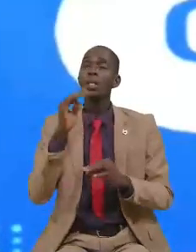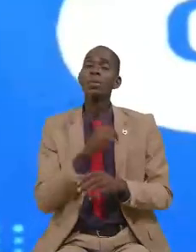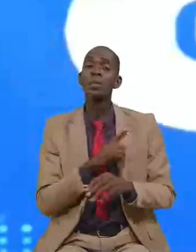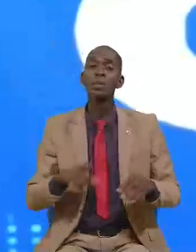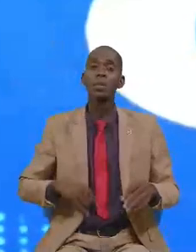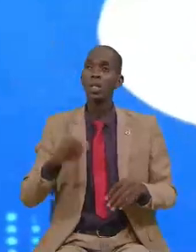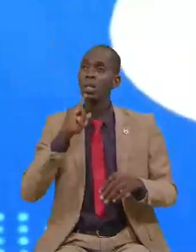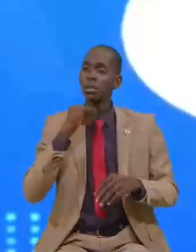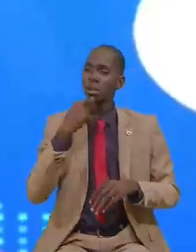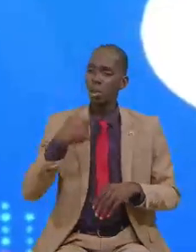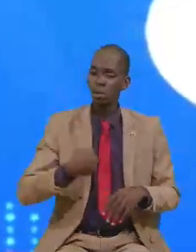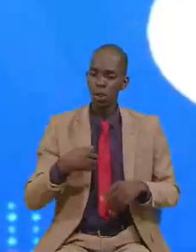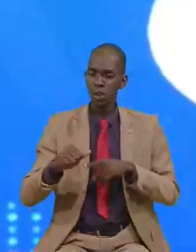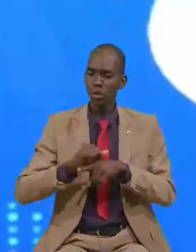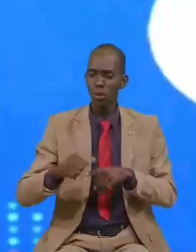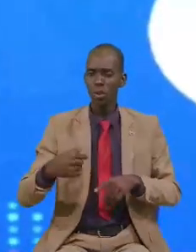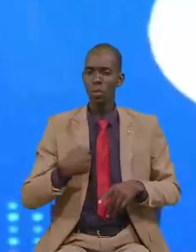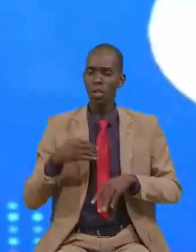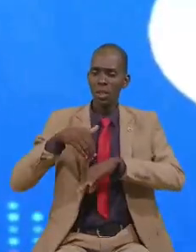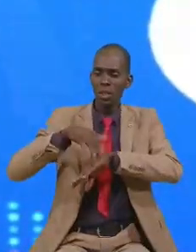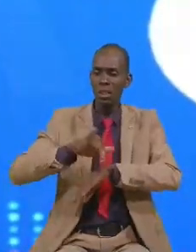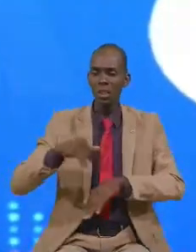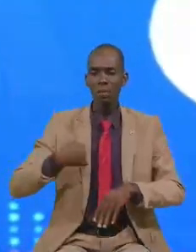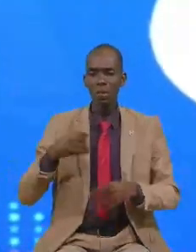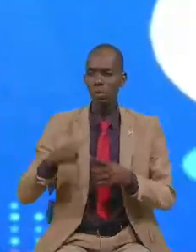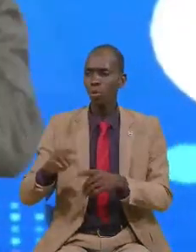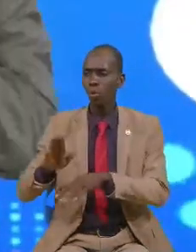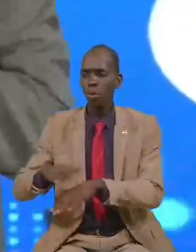me dit qu'il m'envoie pour réveiller